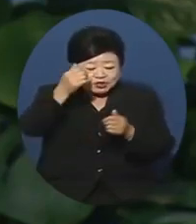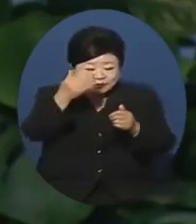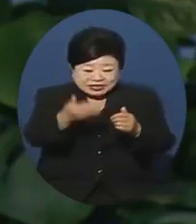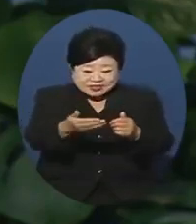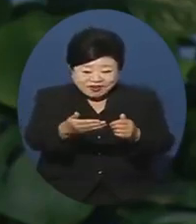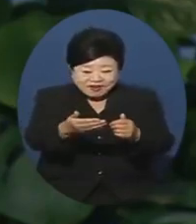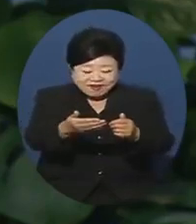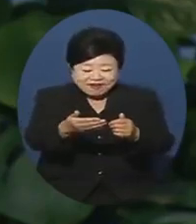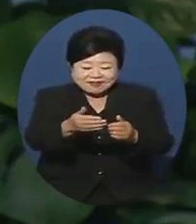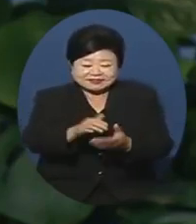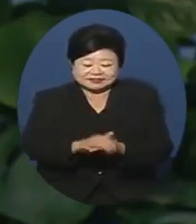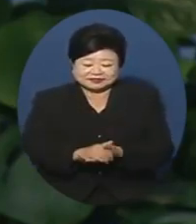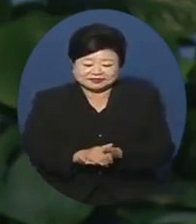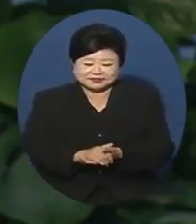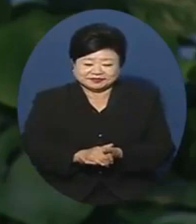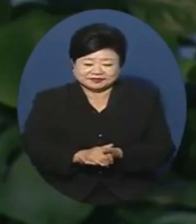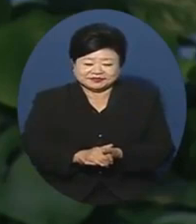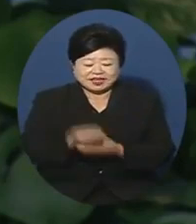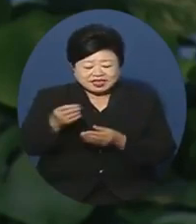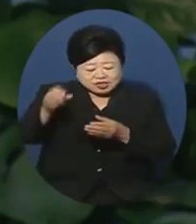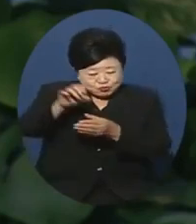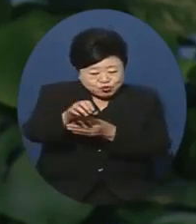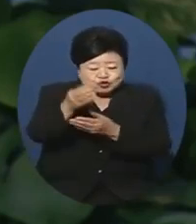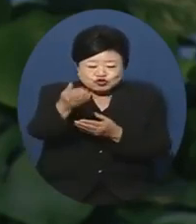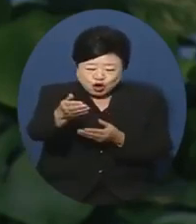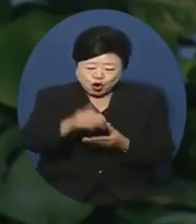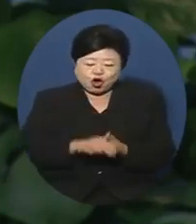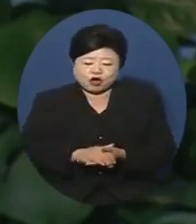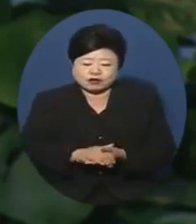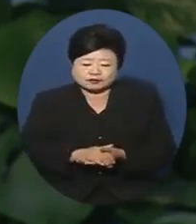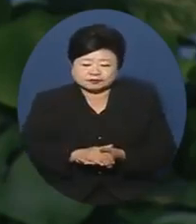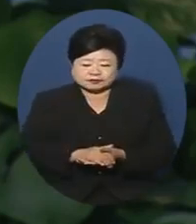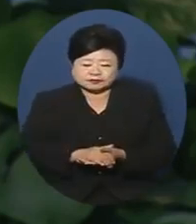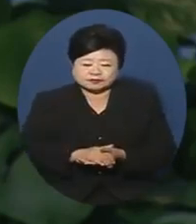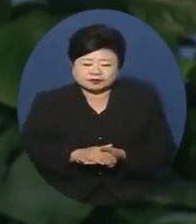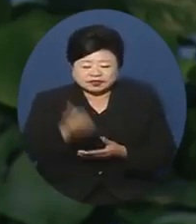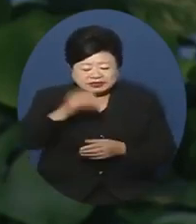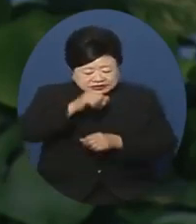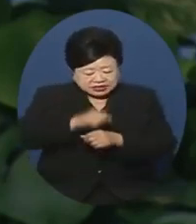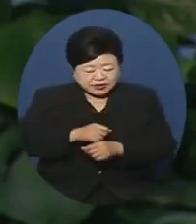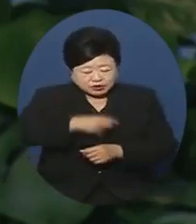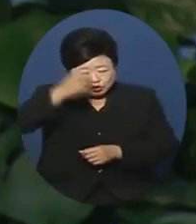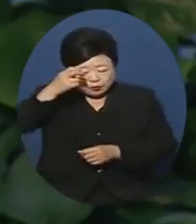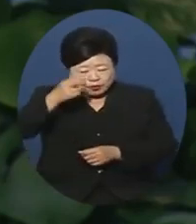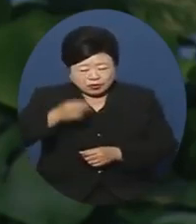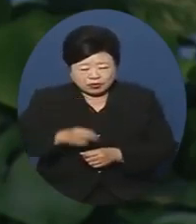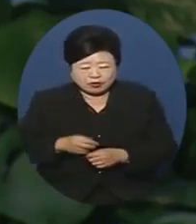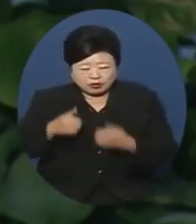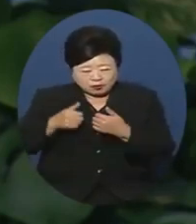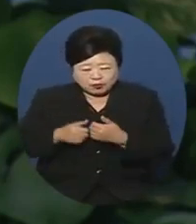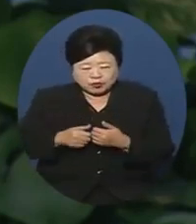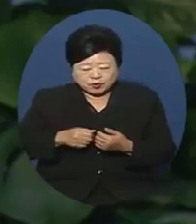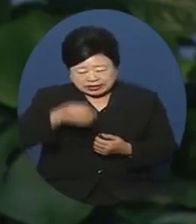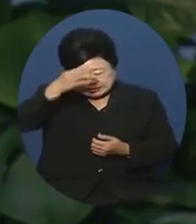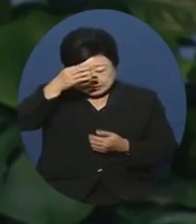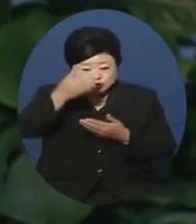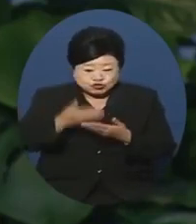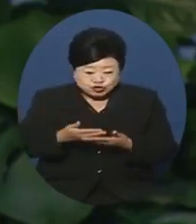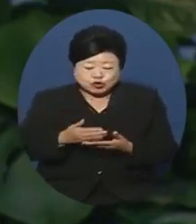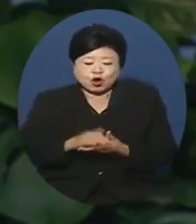성령께서 기름 부으시고 지혜와 총명과 모략과 재능을 주시고